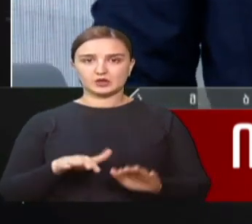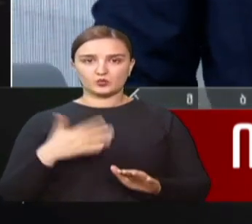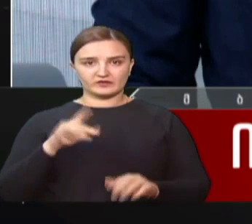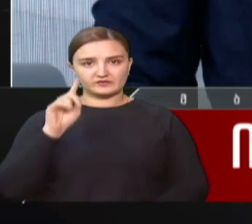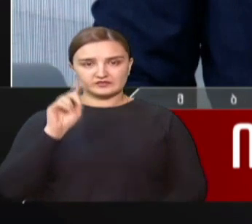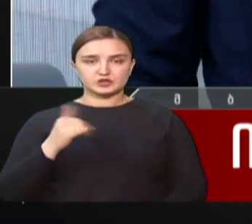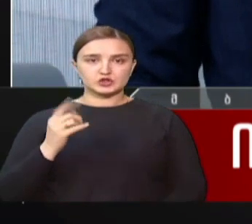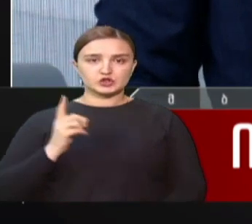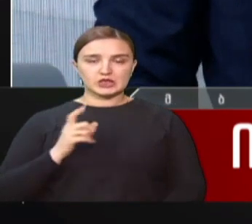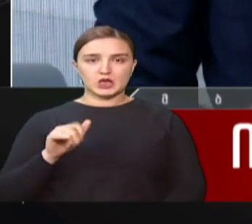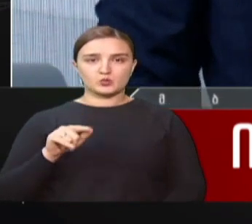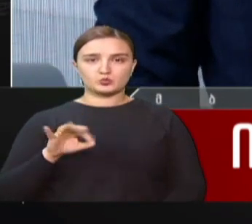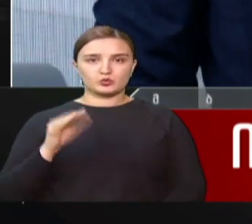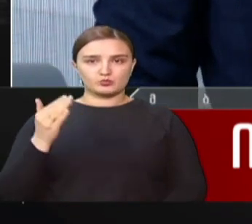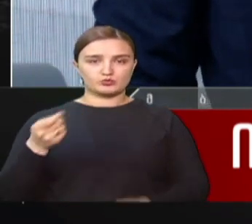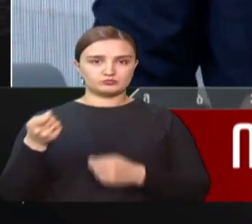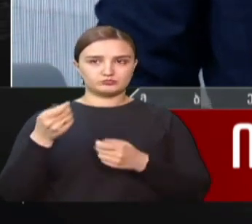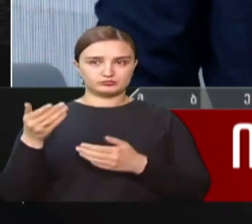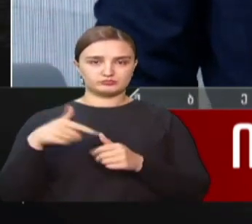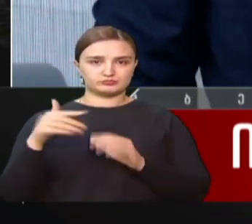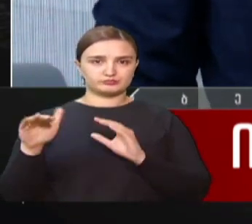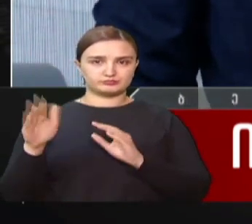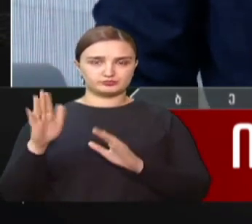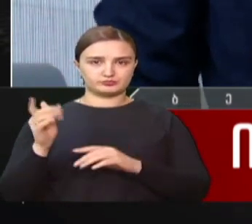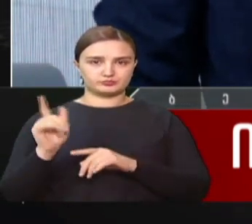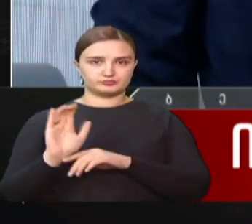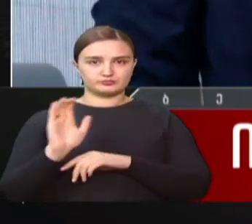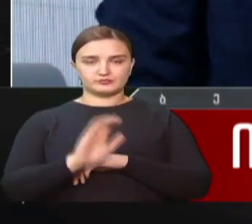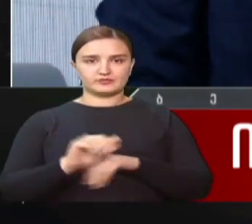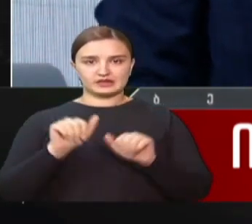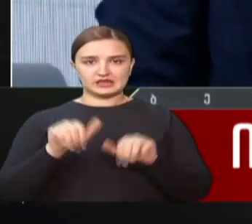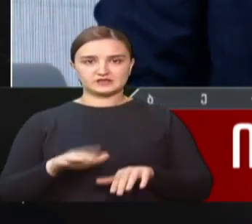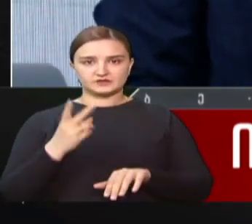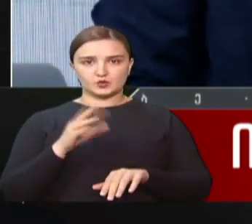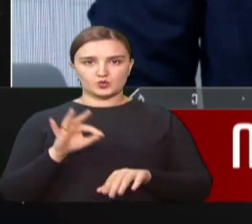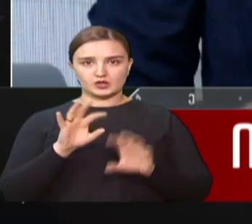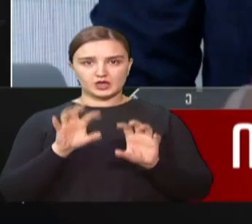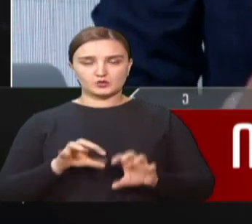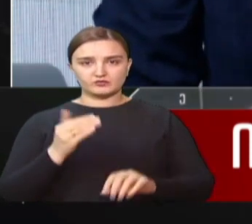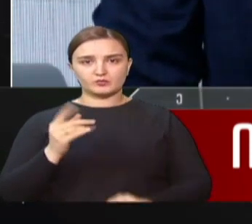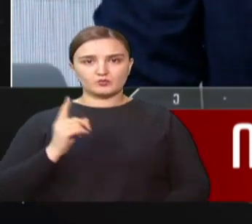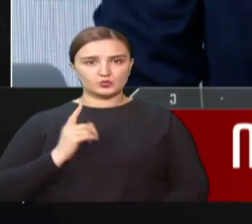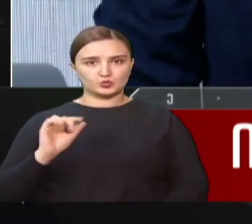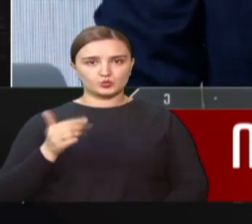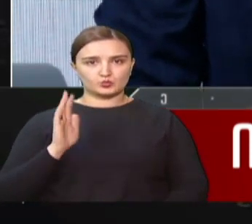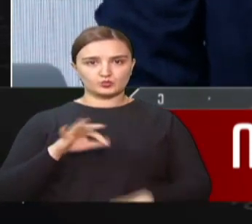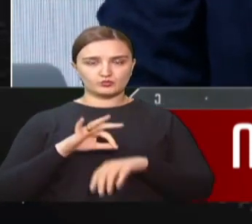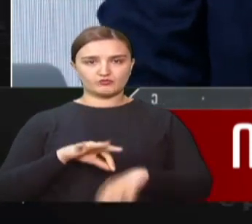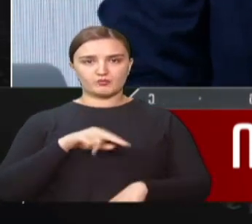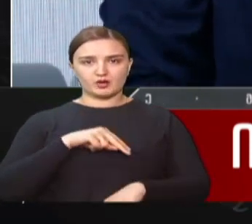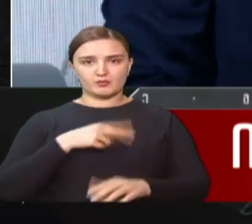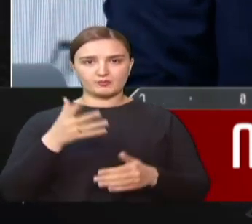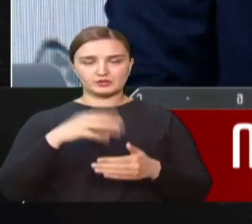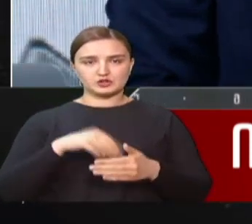ოდირის შეფასებას ორ კანონის ორ ინიციატივასთან დაკავშირებით. როგორია თქვენი მოლოდინი, როგორ უნდა წარიმართოს პარლამენტში